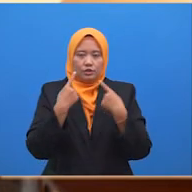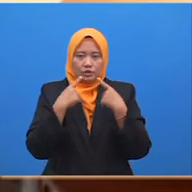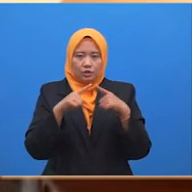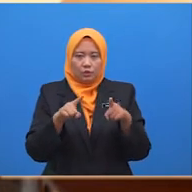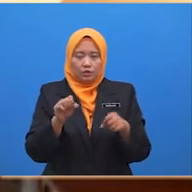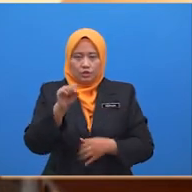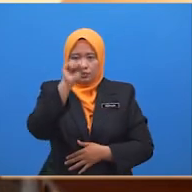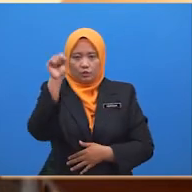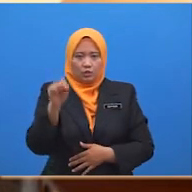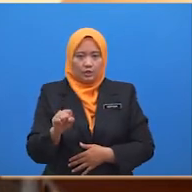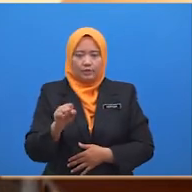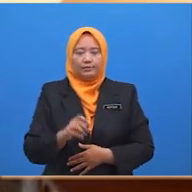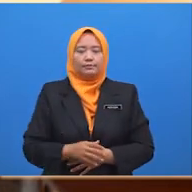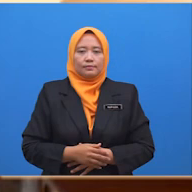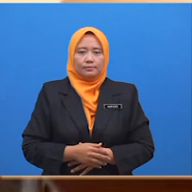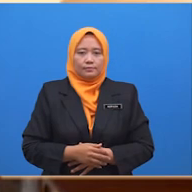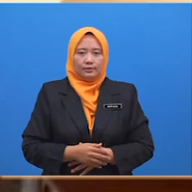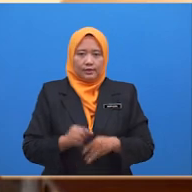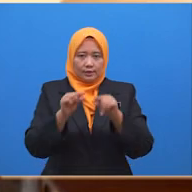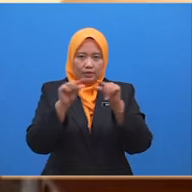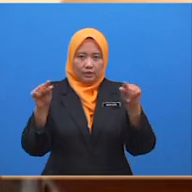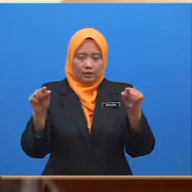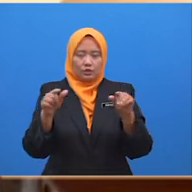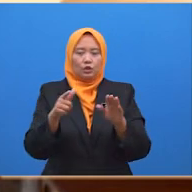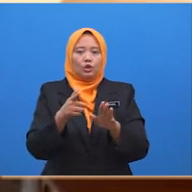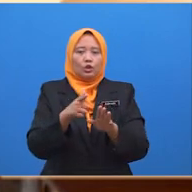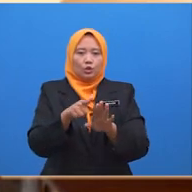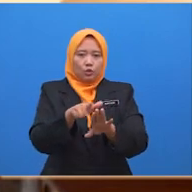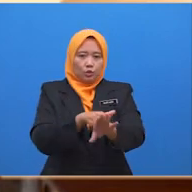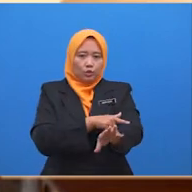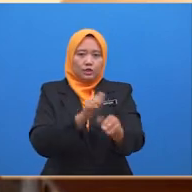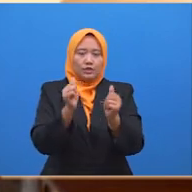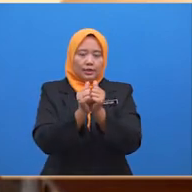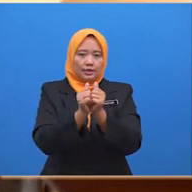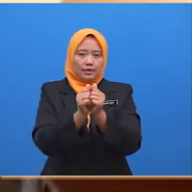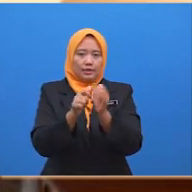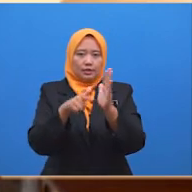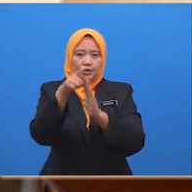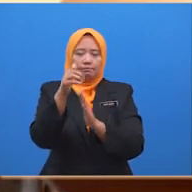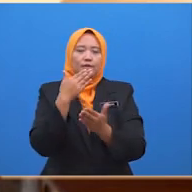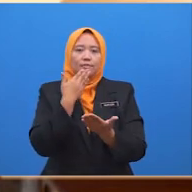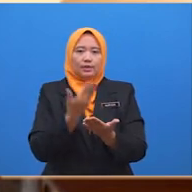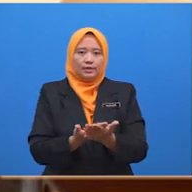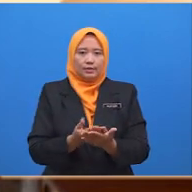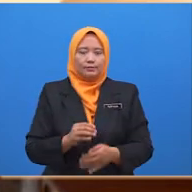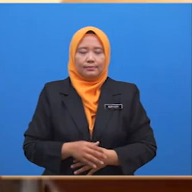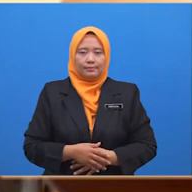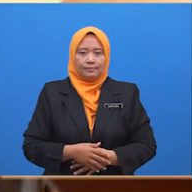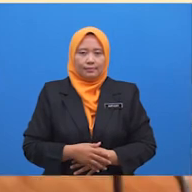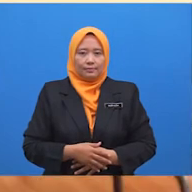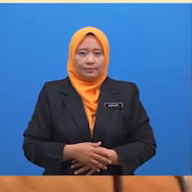menjawab soalan yang berkaitan dengan garis lurus dengan lebih baik selepas ini.